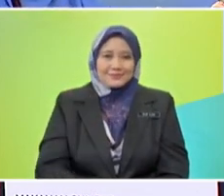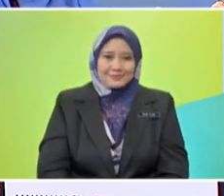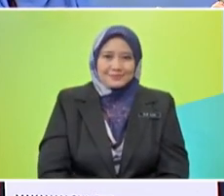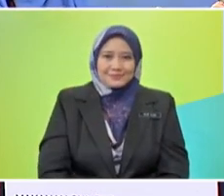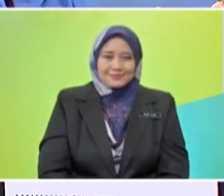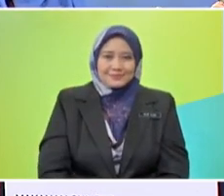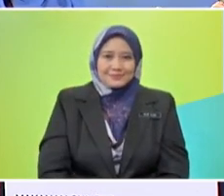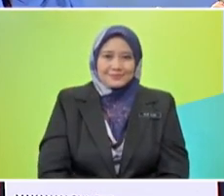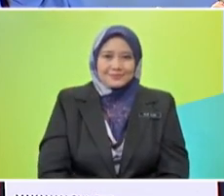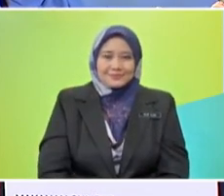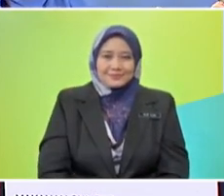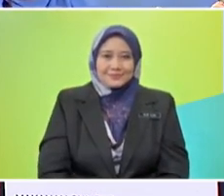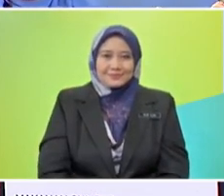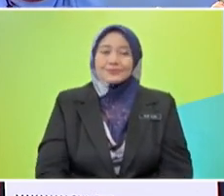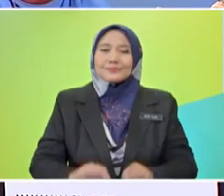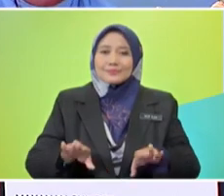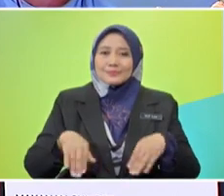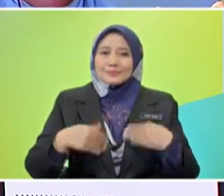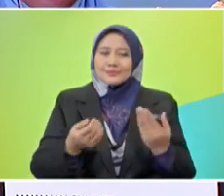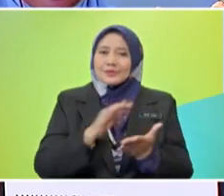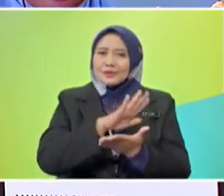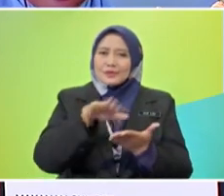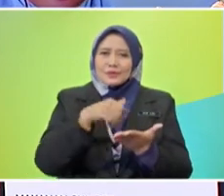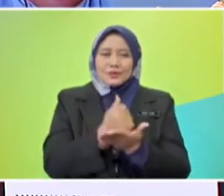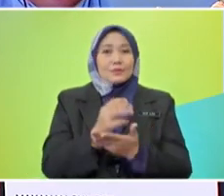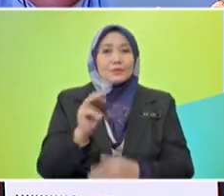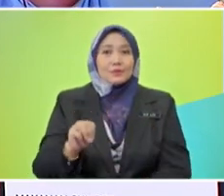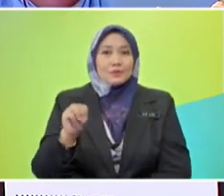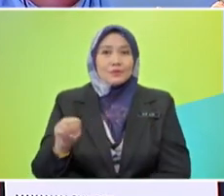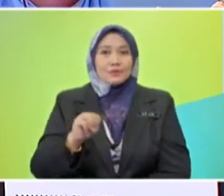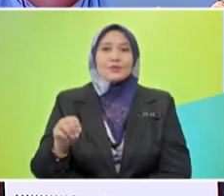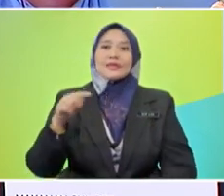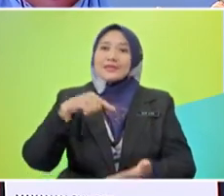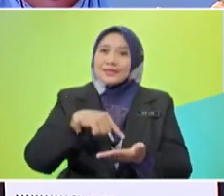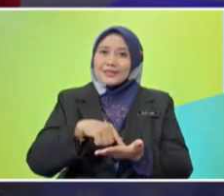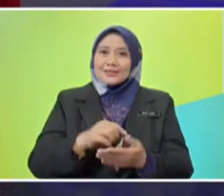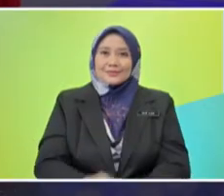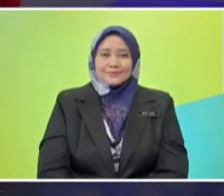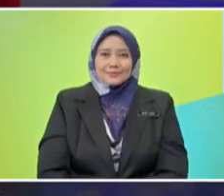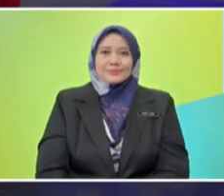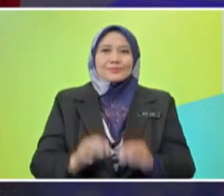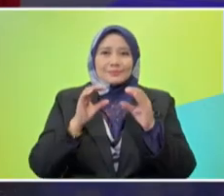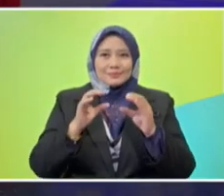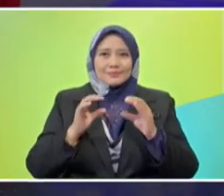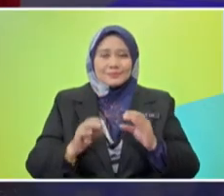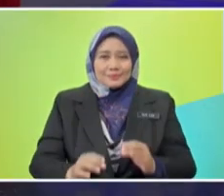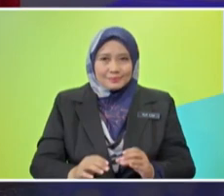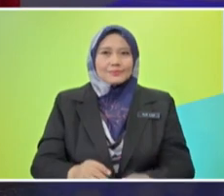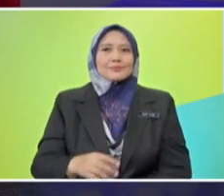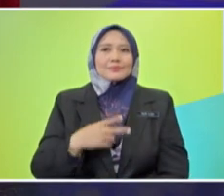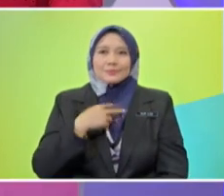macam mana dengan prestasi keseluruhan adik-adik saya ni cikgu? Amni dan juga Alisha cikgu. Secara lisannya, murid-murid ni boleh membina